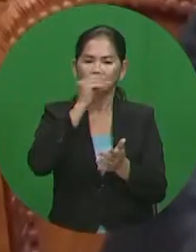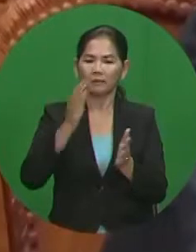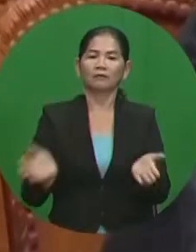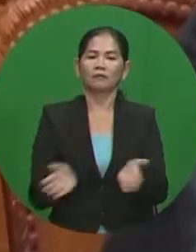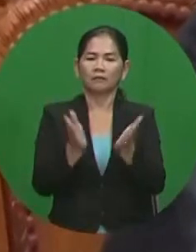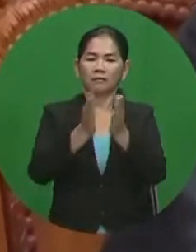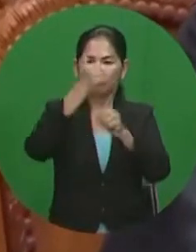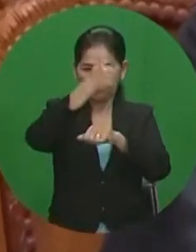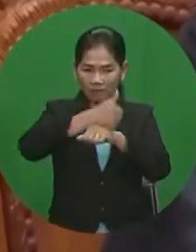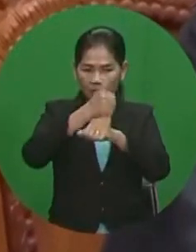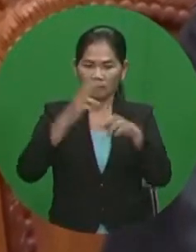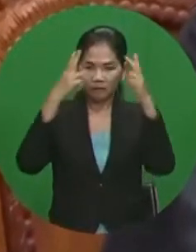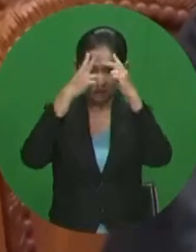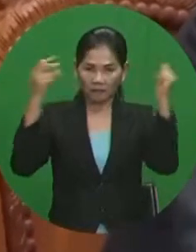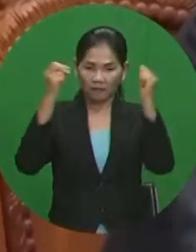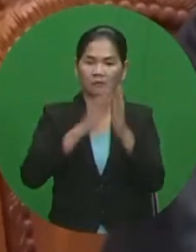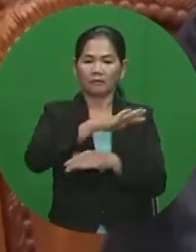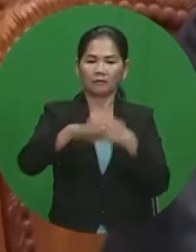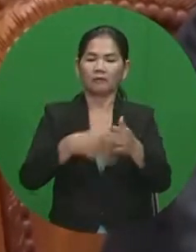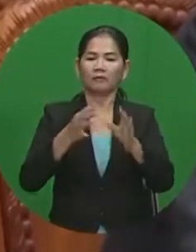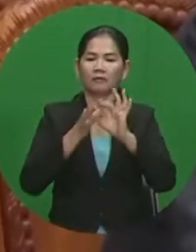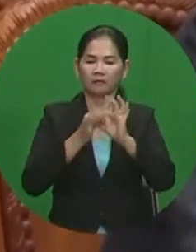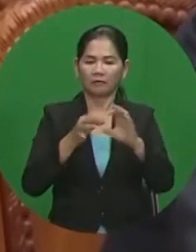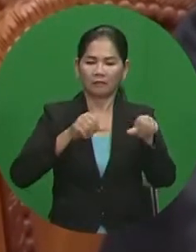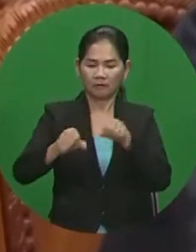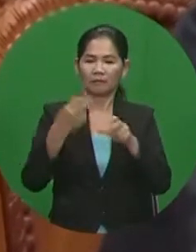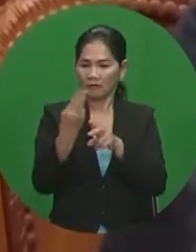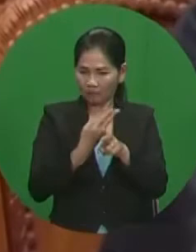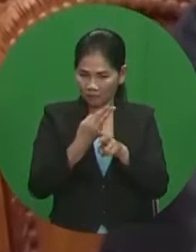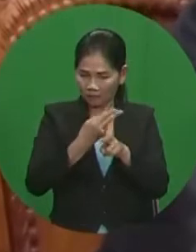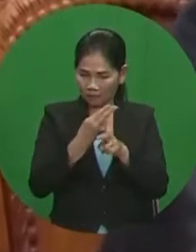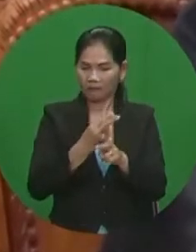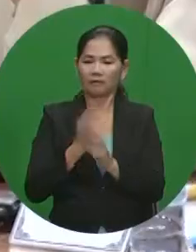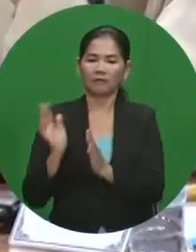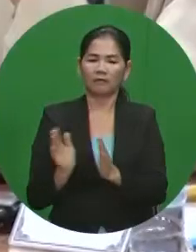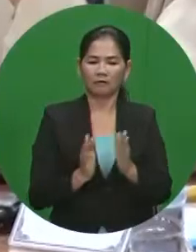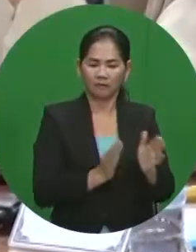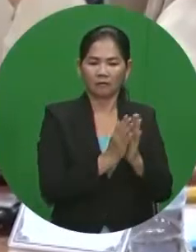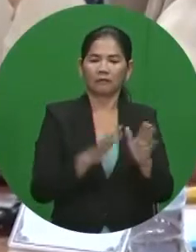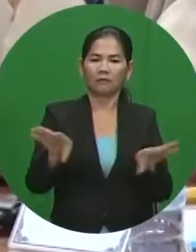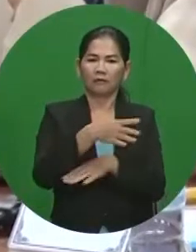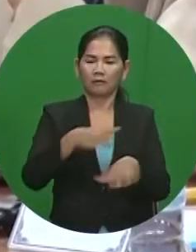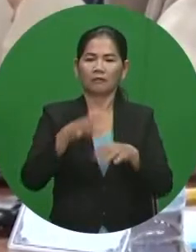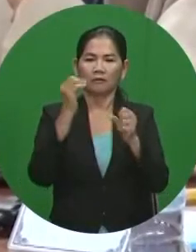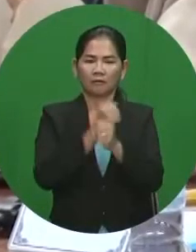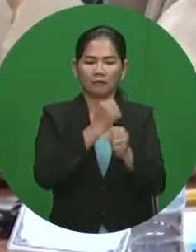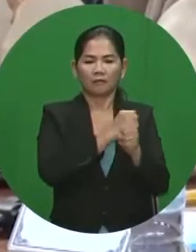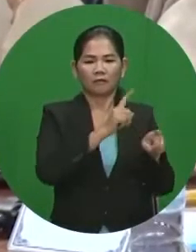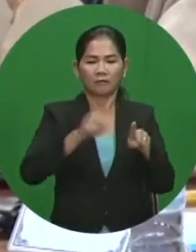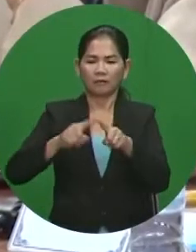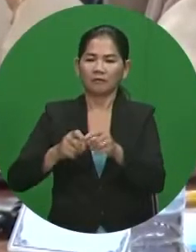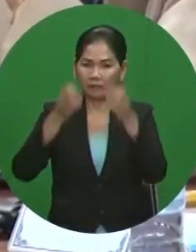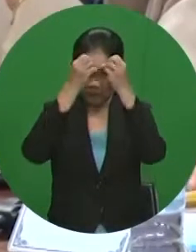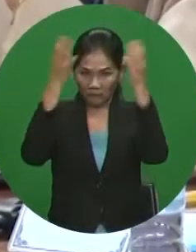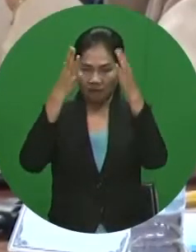ដល់ថ្នាក់ដឹកនាំនិងមន្ត្រីគ្រប់ផ្នែកពាក់ព័ន្ធបន្តអនុវត្តឲ្យបាននៅផែនការនិងសកម្មភាពការងារនានារបស់ក្រសួង